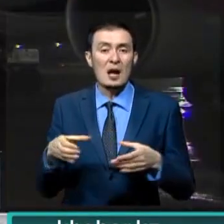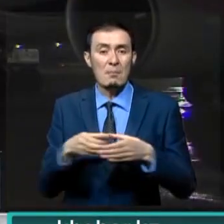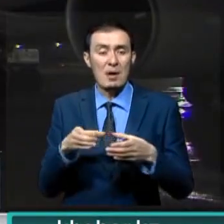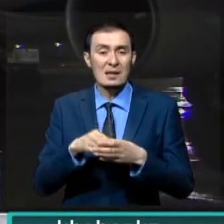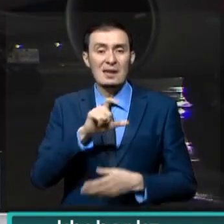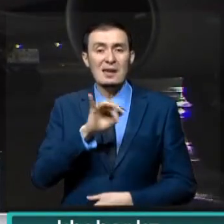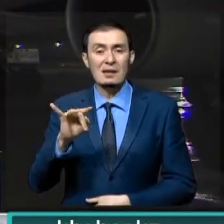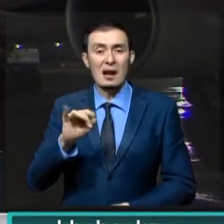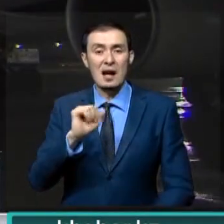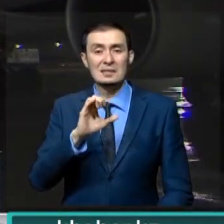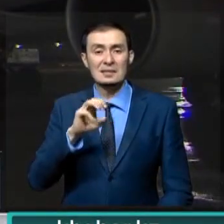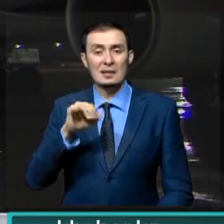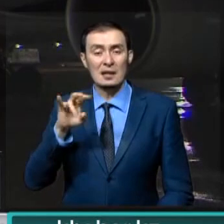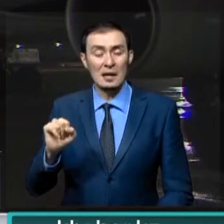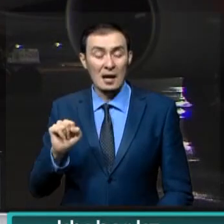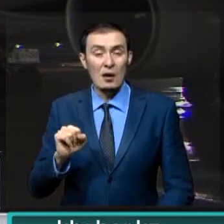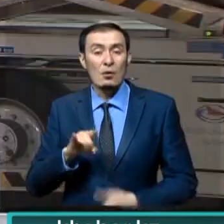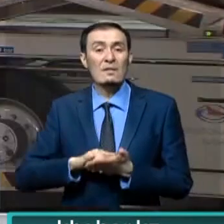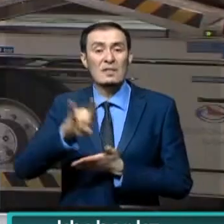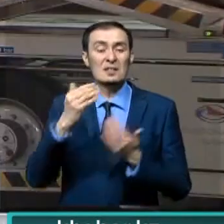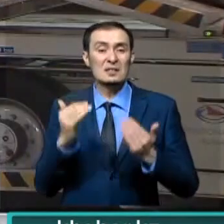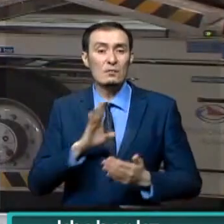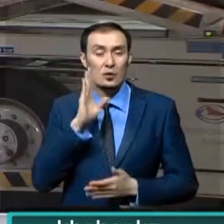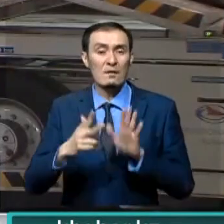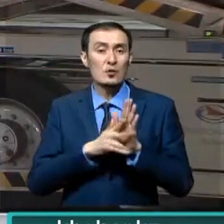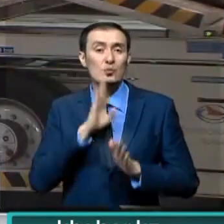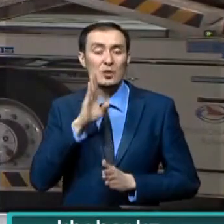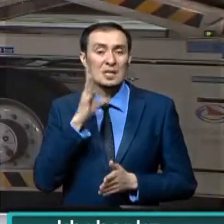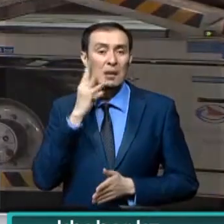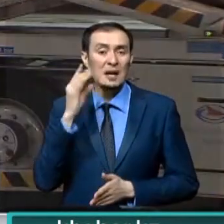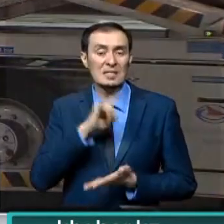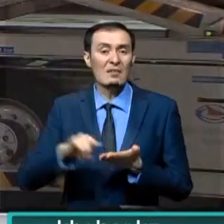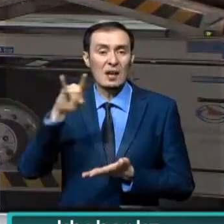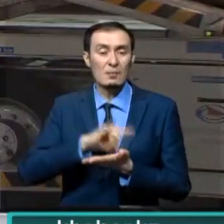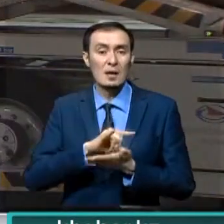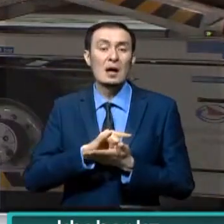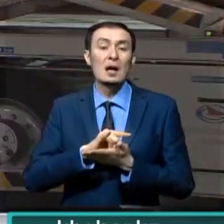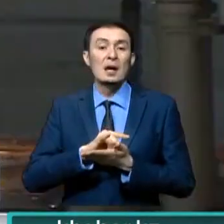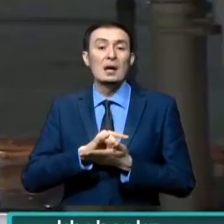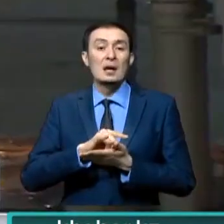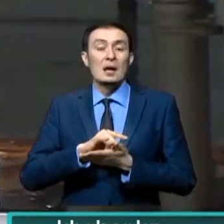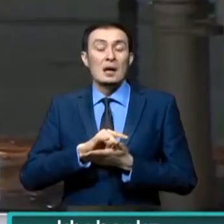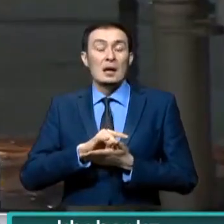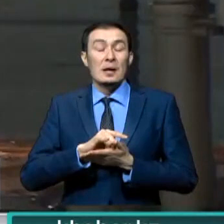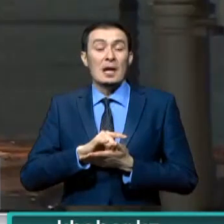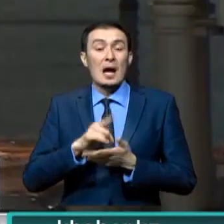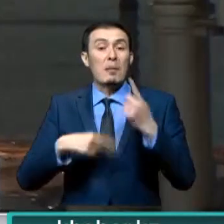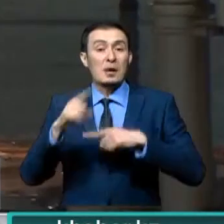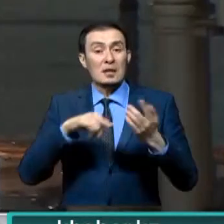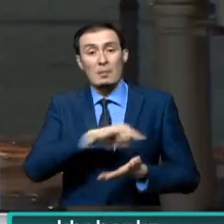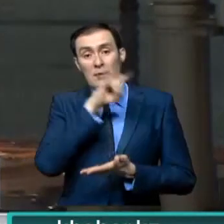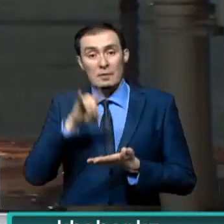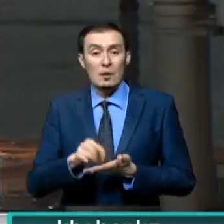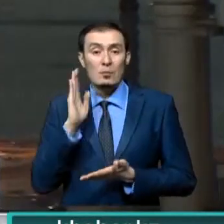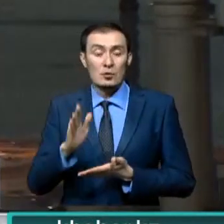767 авиакомпании Air Astana. Он вылетел сегодня в 8 утра из Алматинского международного аэропорта. На обратном пути